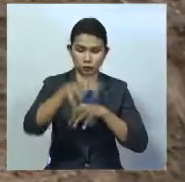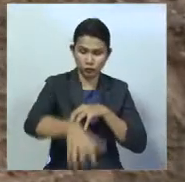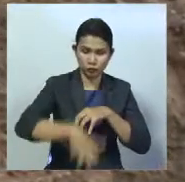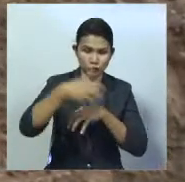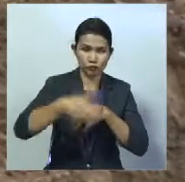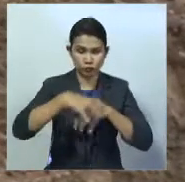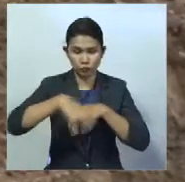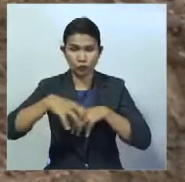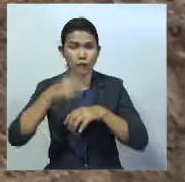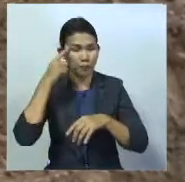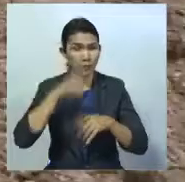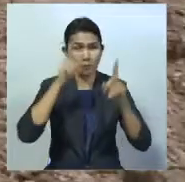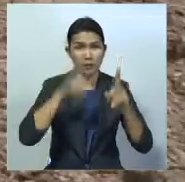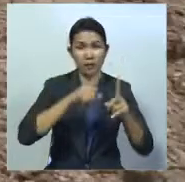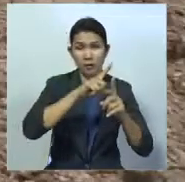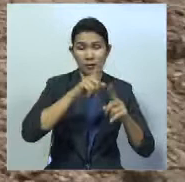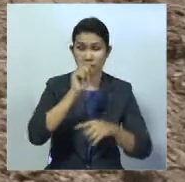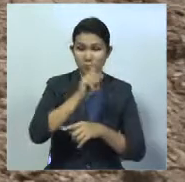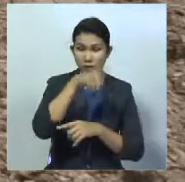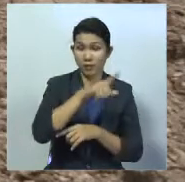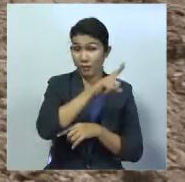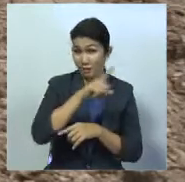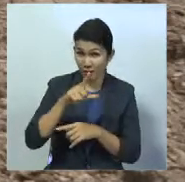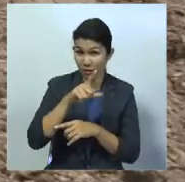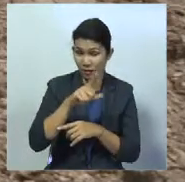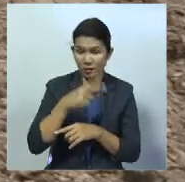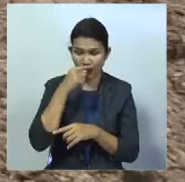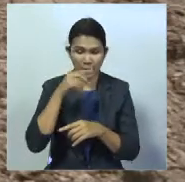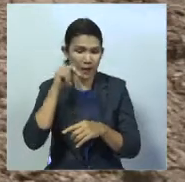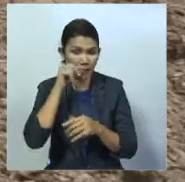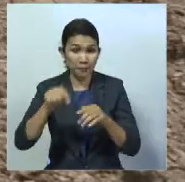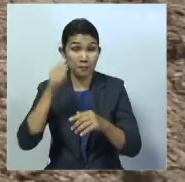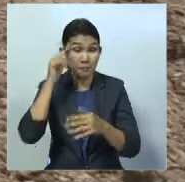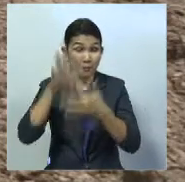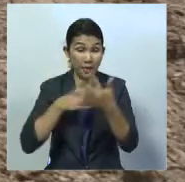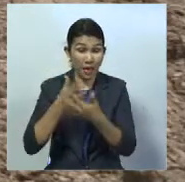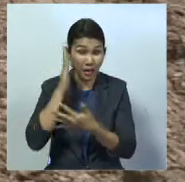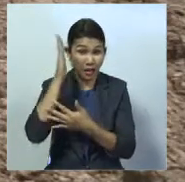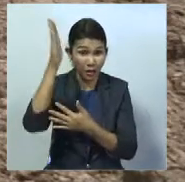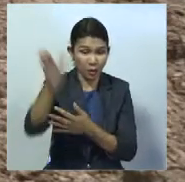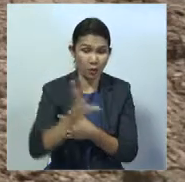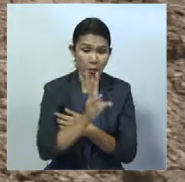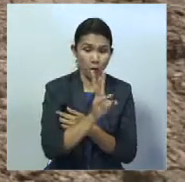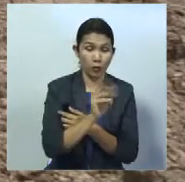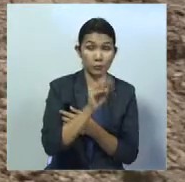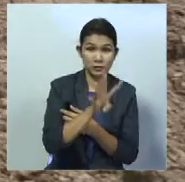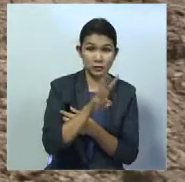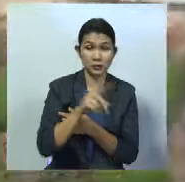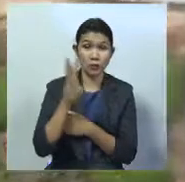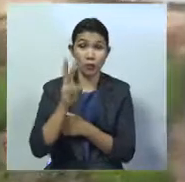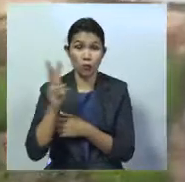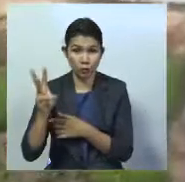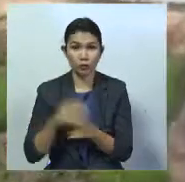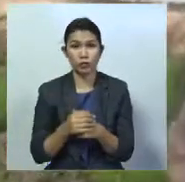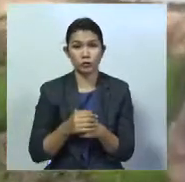ของอ่างห้วยเสนงอีก 1,000 ล้านบาทนะครับอ่างเก็บน้ำปืนอีก800ล้านบาทนี่คือแผนระยะยาวปี64ถึง66นะครับที่เราวางแผน